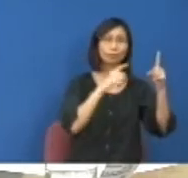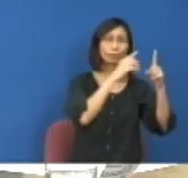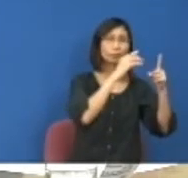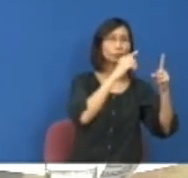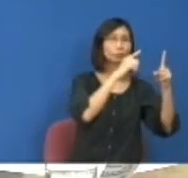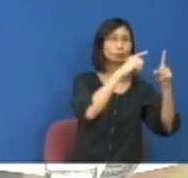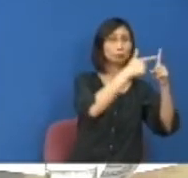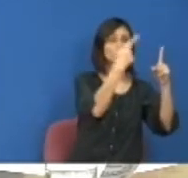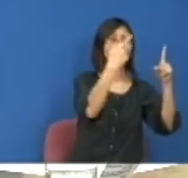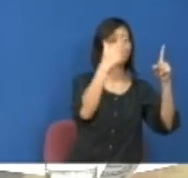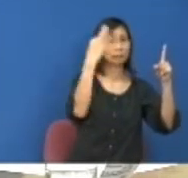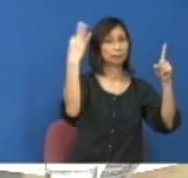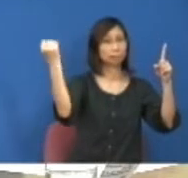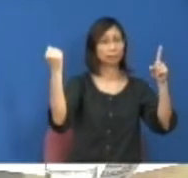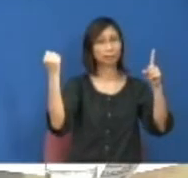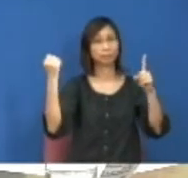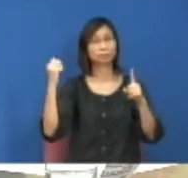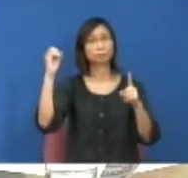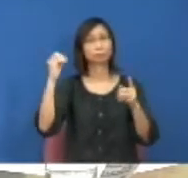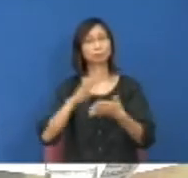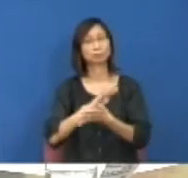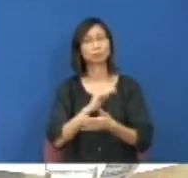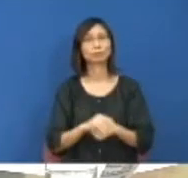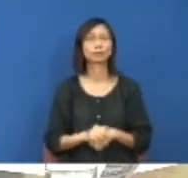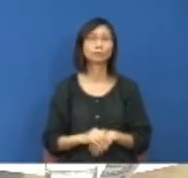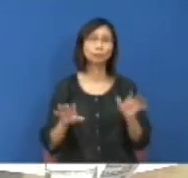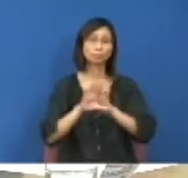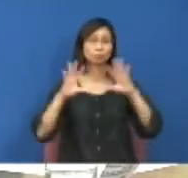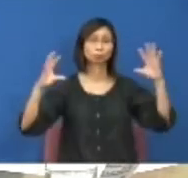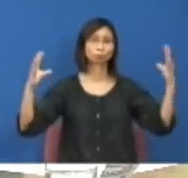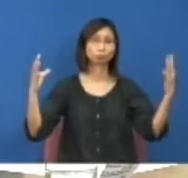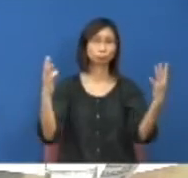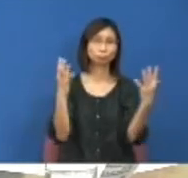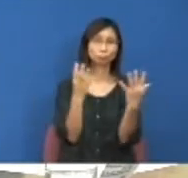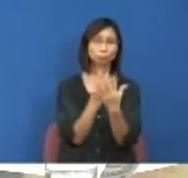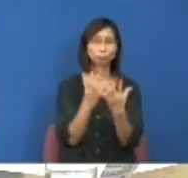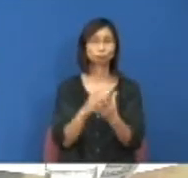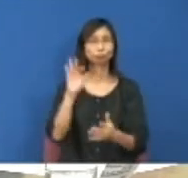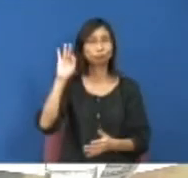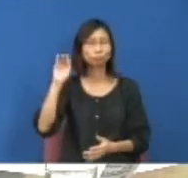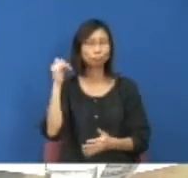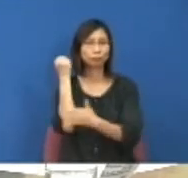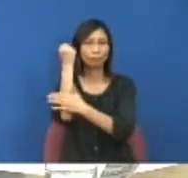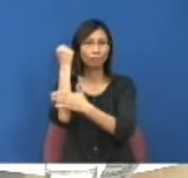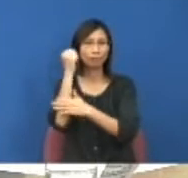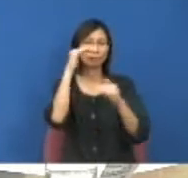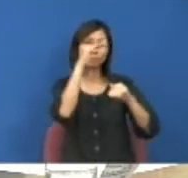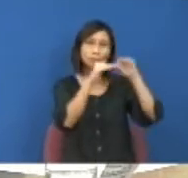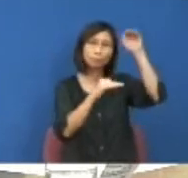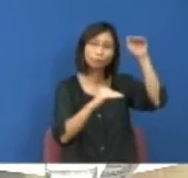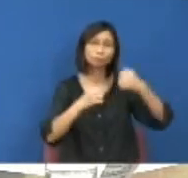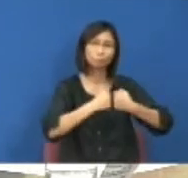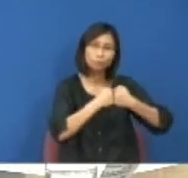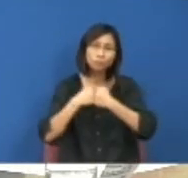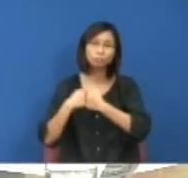1830年， 即係呢個拿破崙稱帝啦。你睇到嗰、那個即係整個嘅法國革命係用階級鬥爭嘅形式，最後